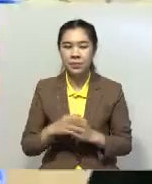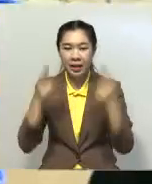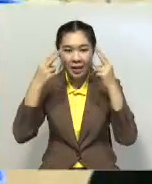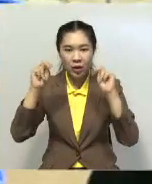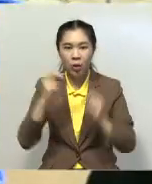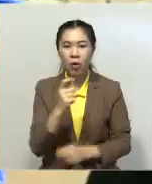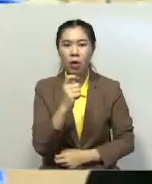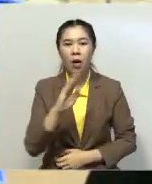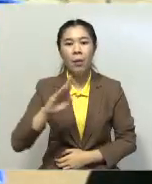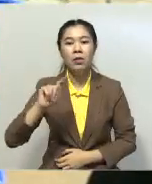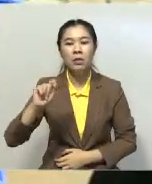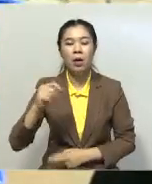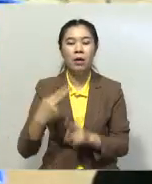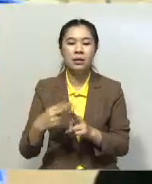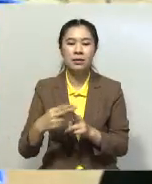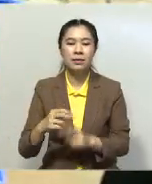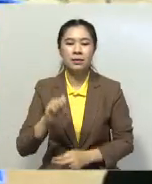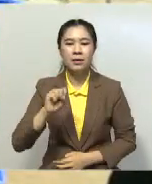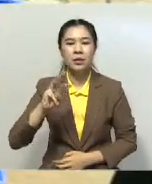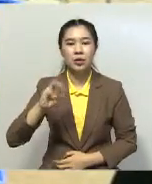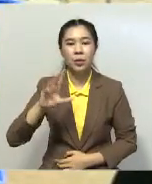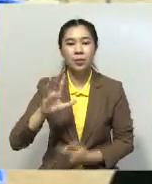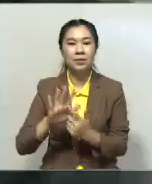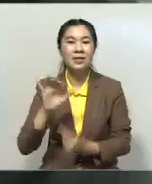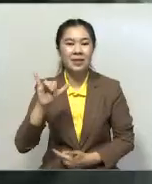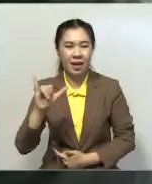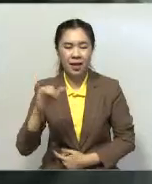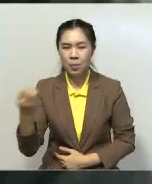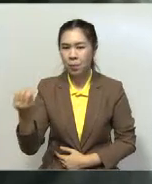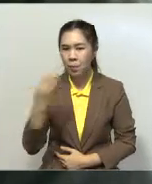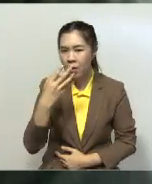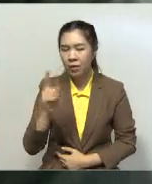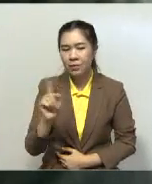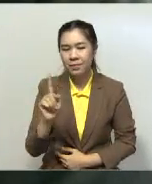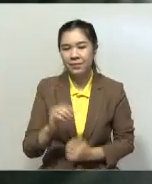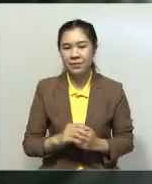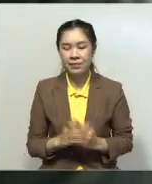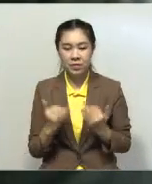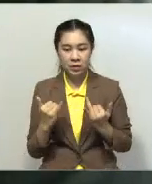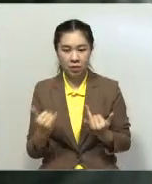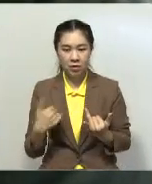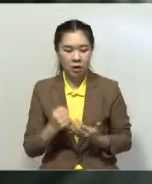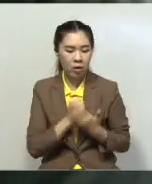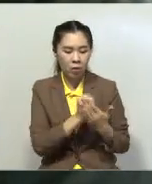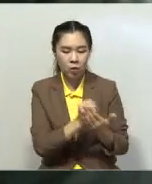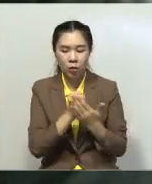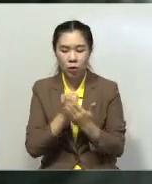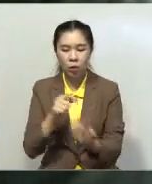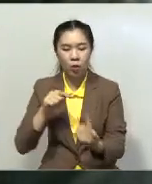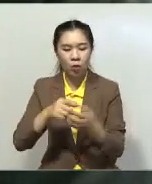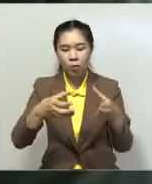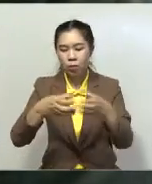ะนายสมชายวุฒิพิมลพัฒวิทยาค่ะก็ระบุนะคะว่าตอนนี้การช่วยเหลือจากทุกภาคส่